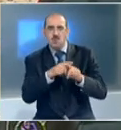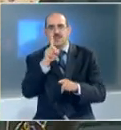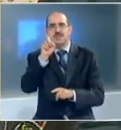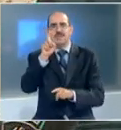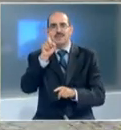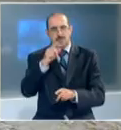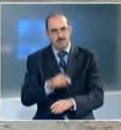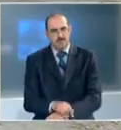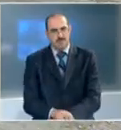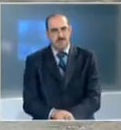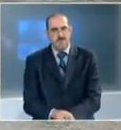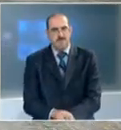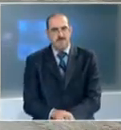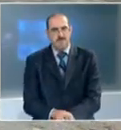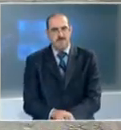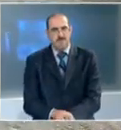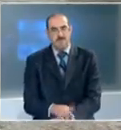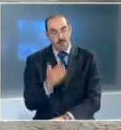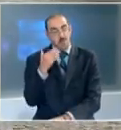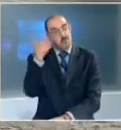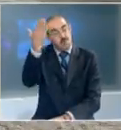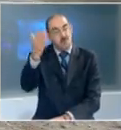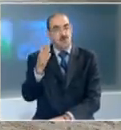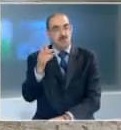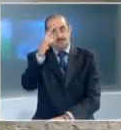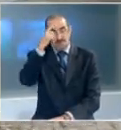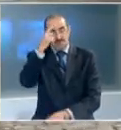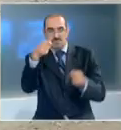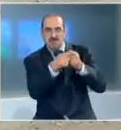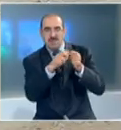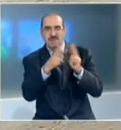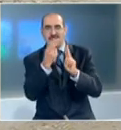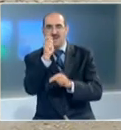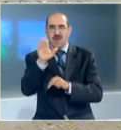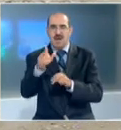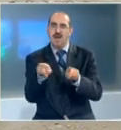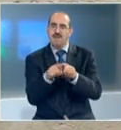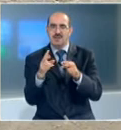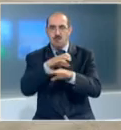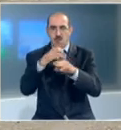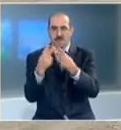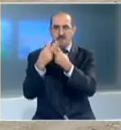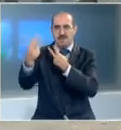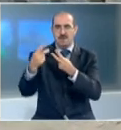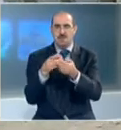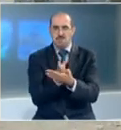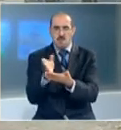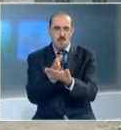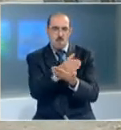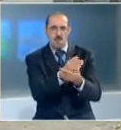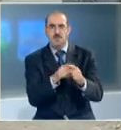هذه الأشجار. وفي الأفق برامج عديدة لربط ولاية أدرار بالولايات المجاورة على محاور عديدة،